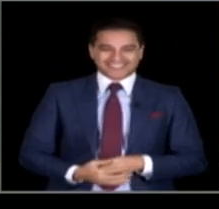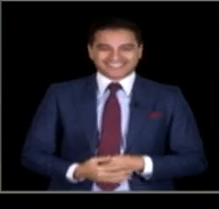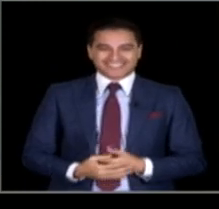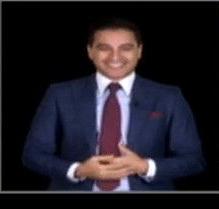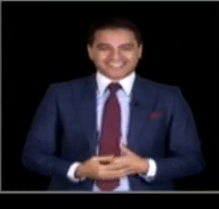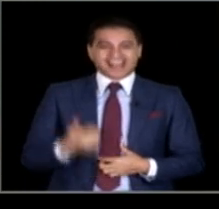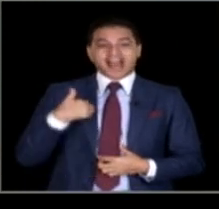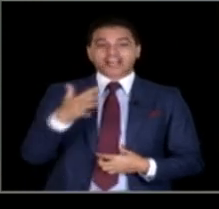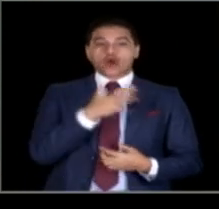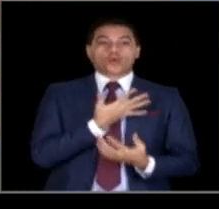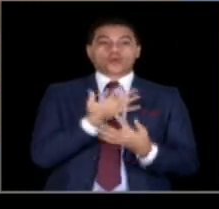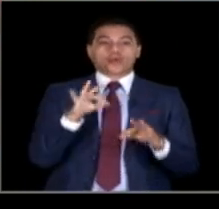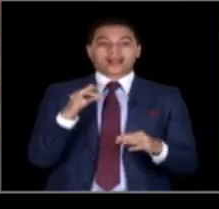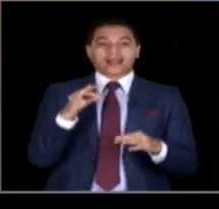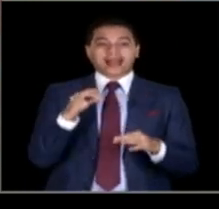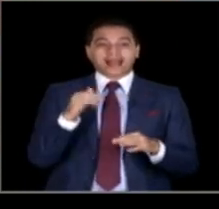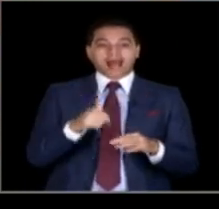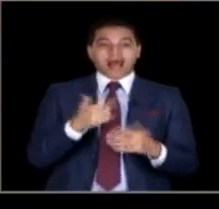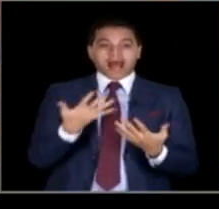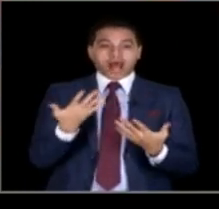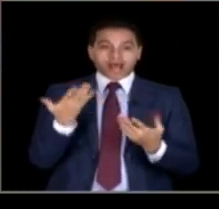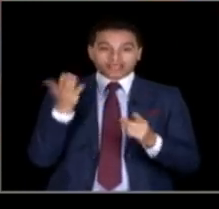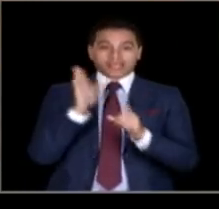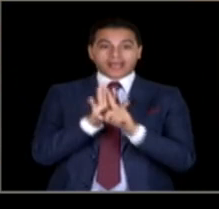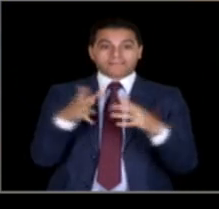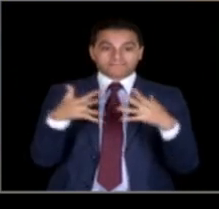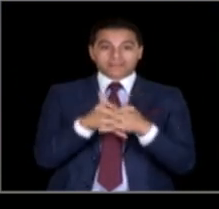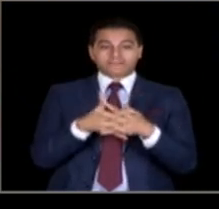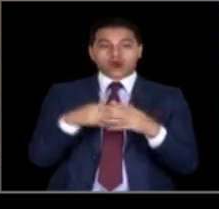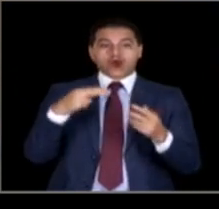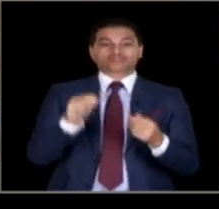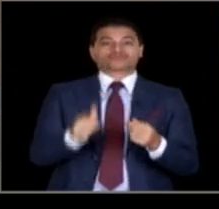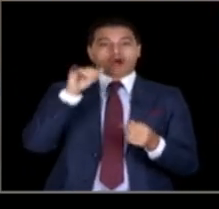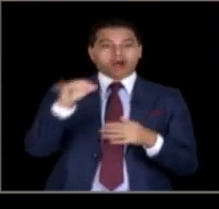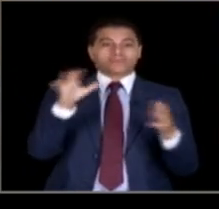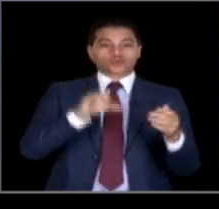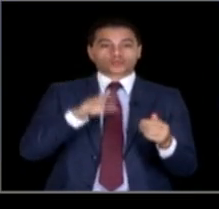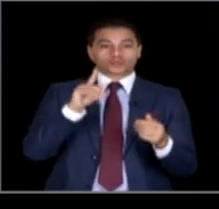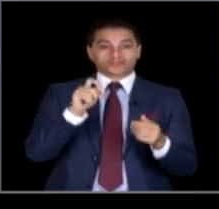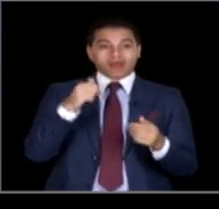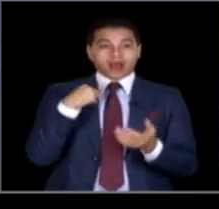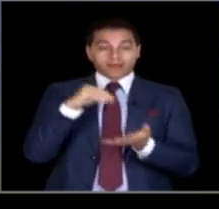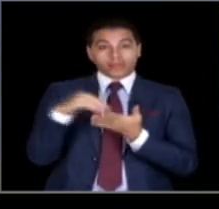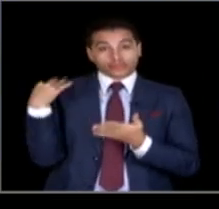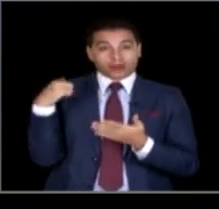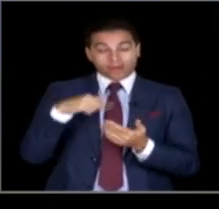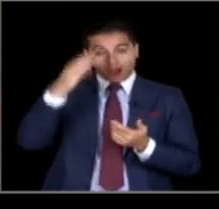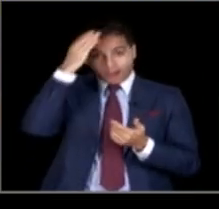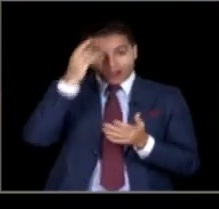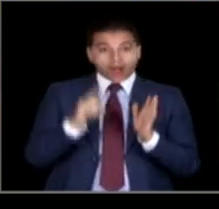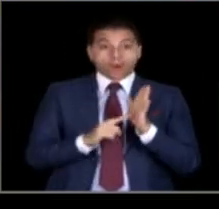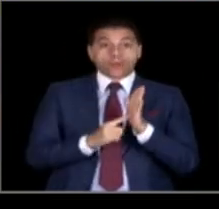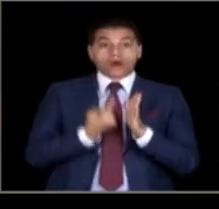قلب عباقرة، احنا كلنا لو في جنبك عصام يوسف. لما خدت تجربة العباقرة اول